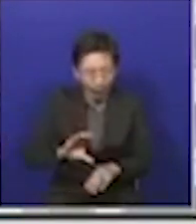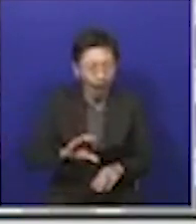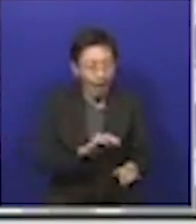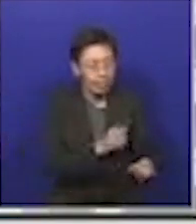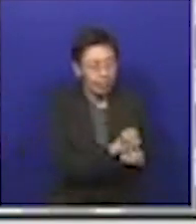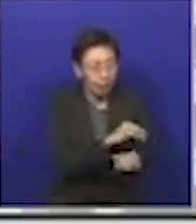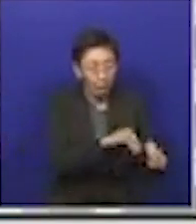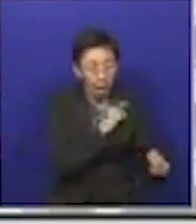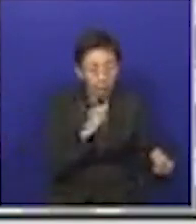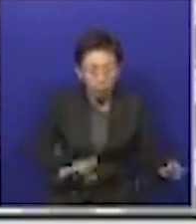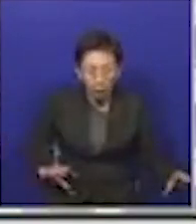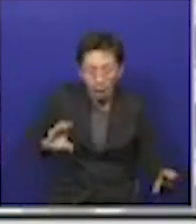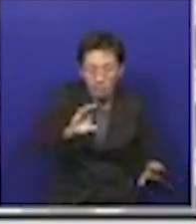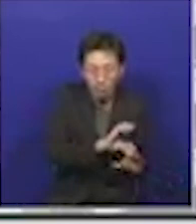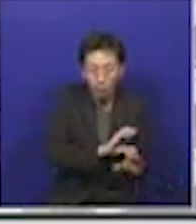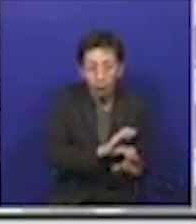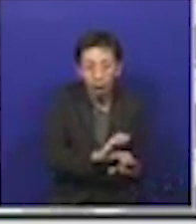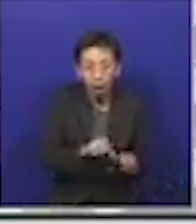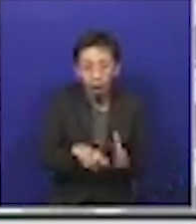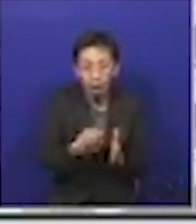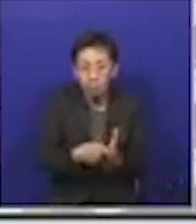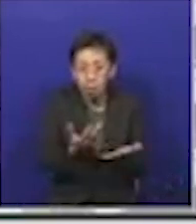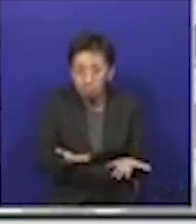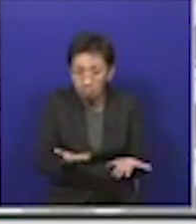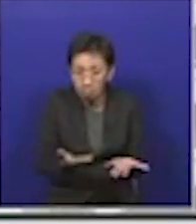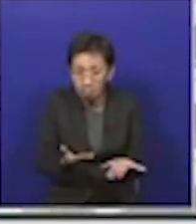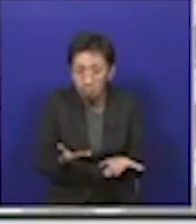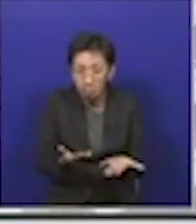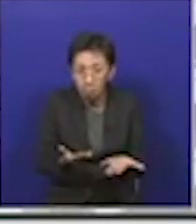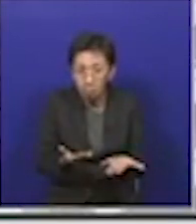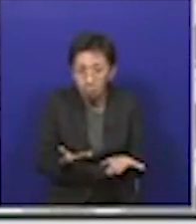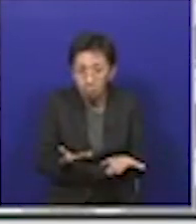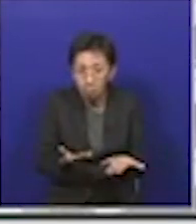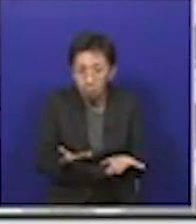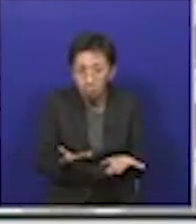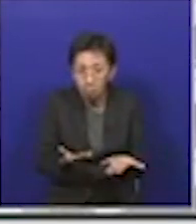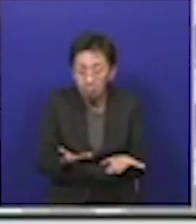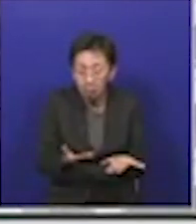ถามตัวเองดูกันละกันสมควรจะอยู่แผ่นดินนี้หรือไม่ฮะ